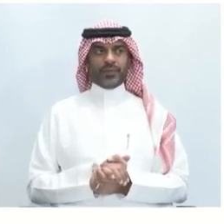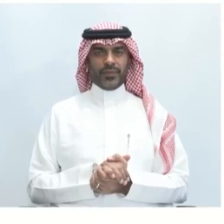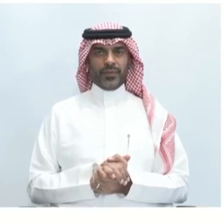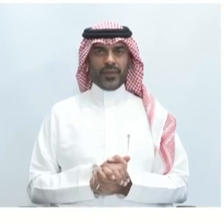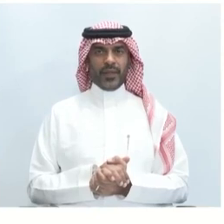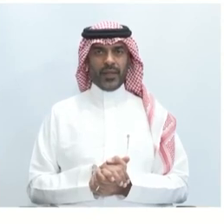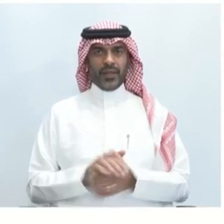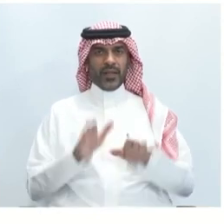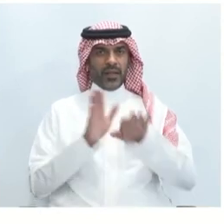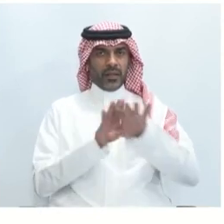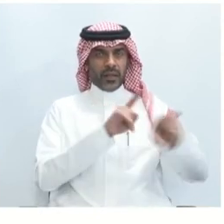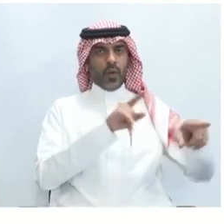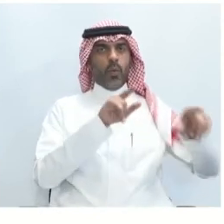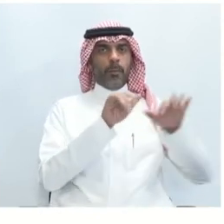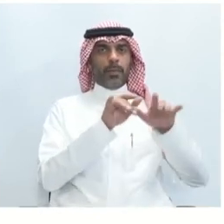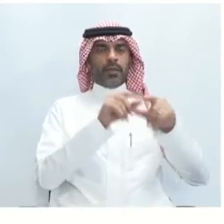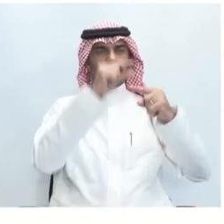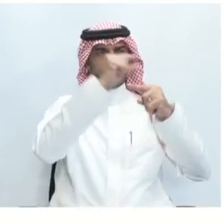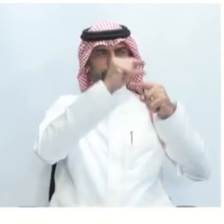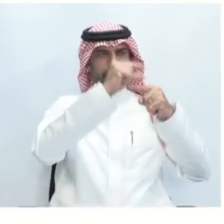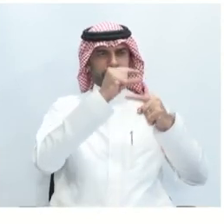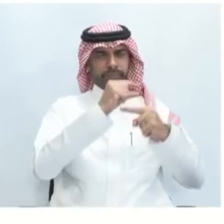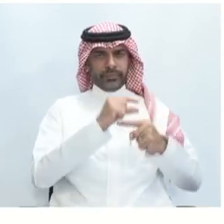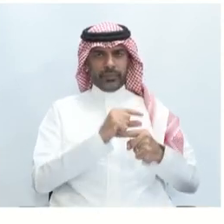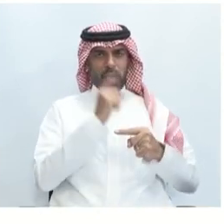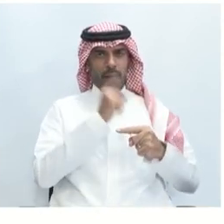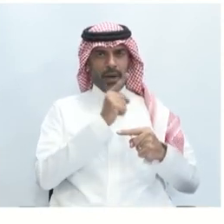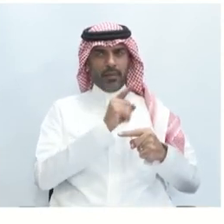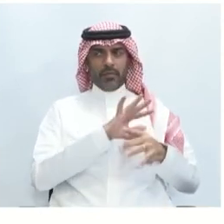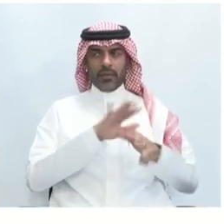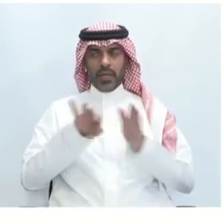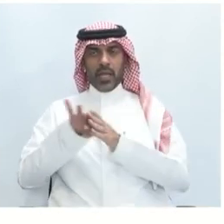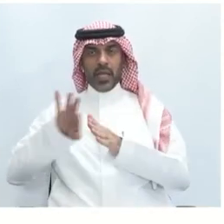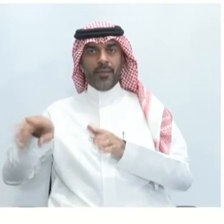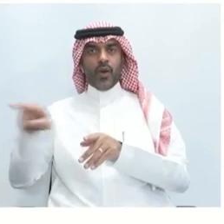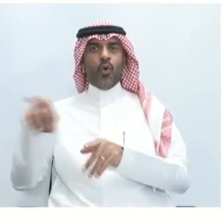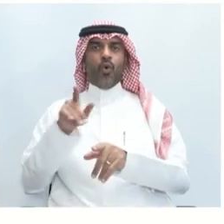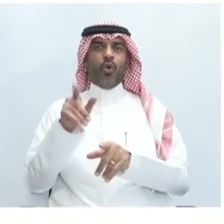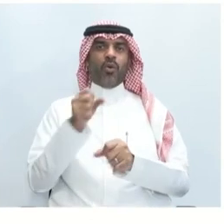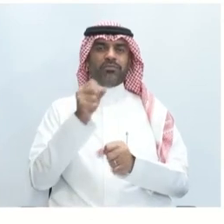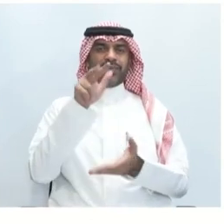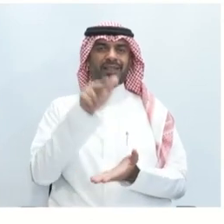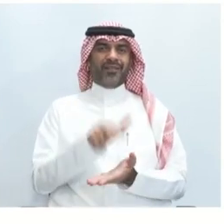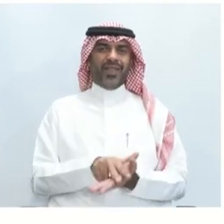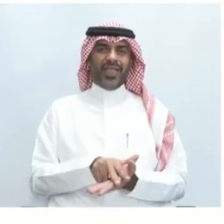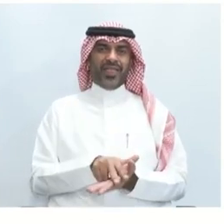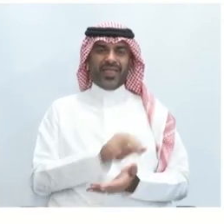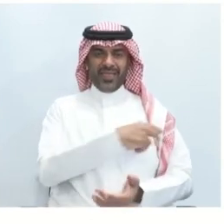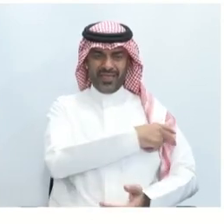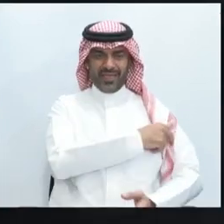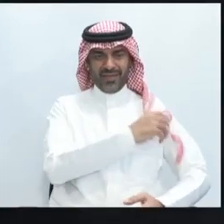منطقه البرمجه يوجد فيها اللبنات البرمجيه بينما الجهه اليمنى هي عباره عن منطقه الذي